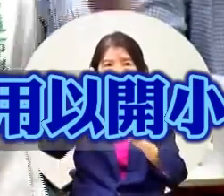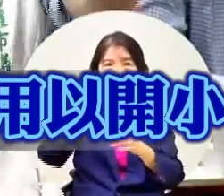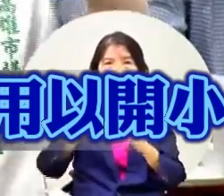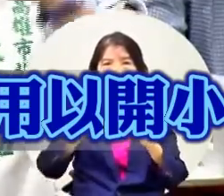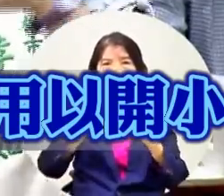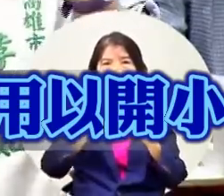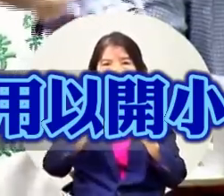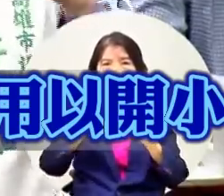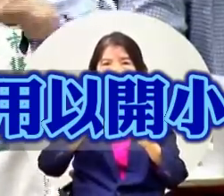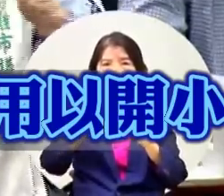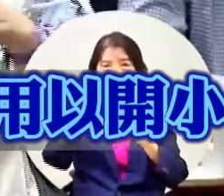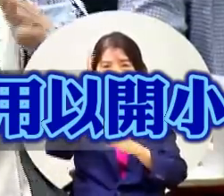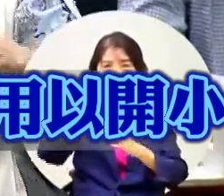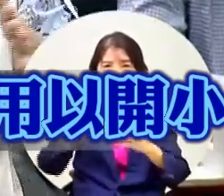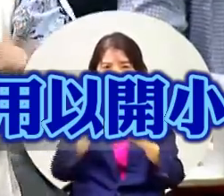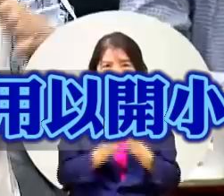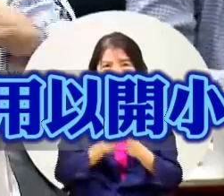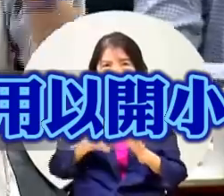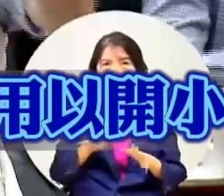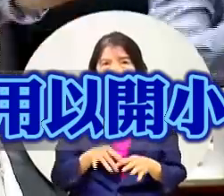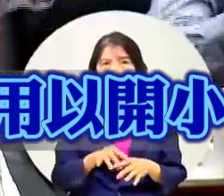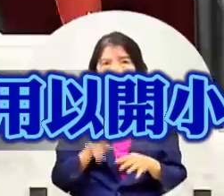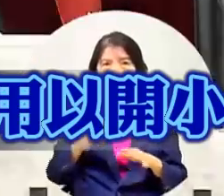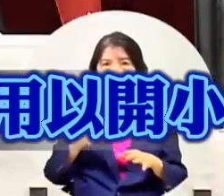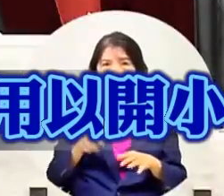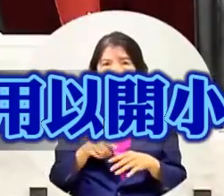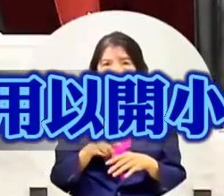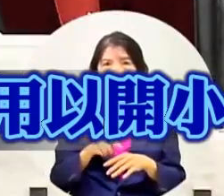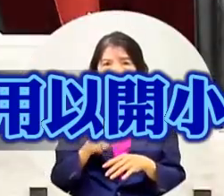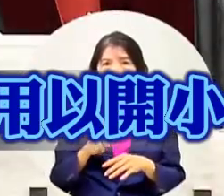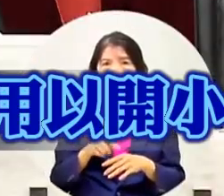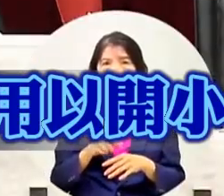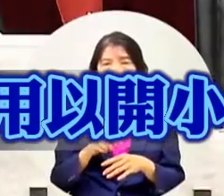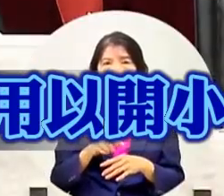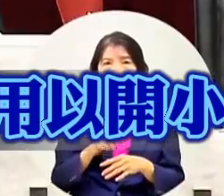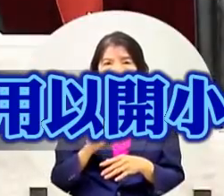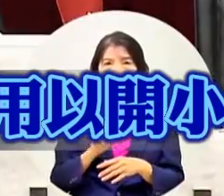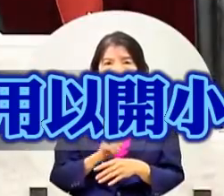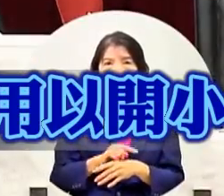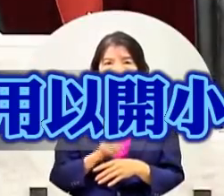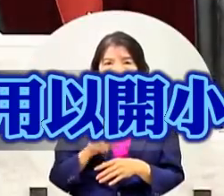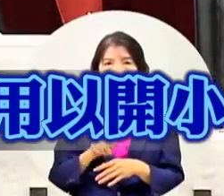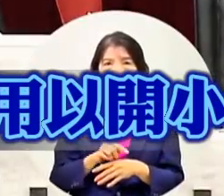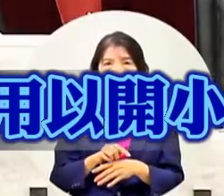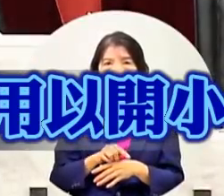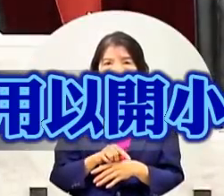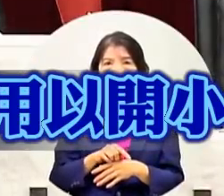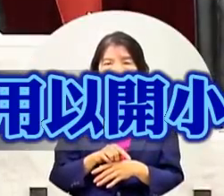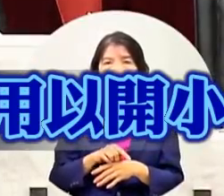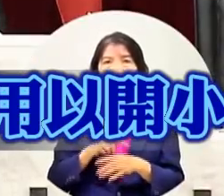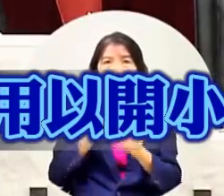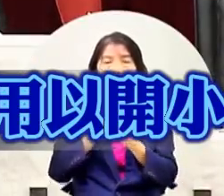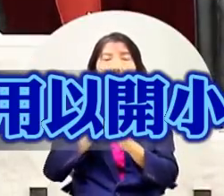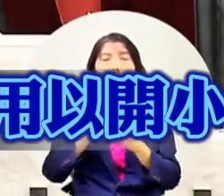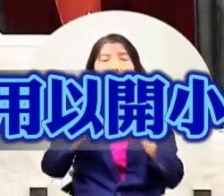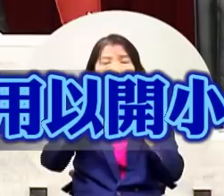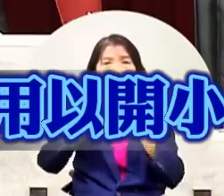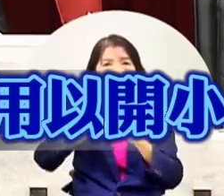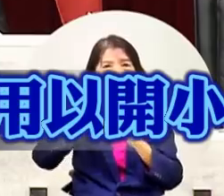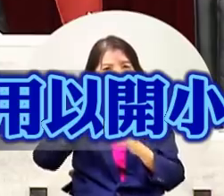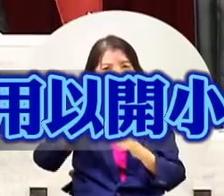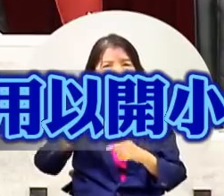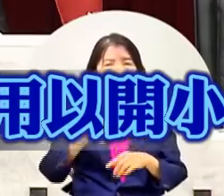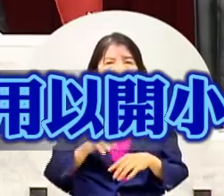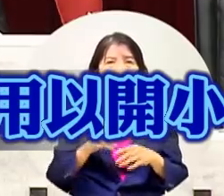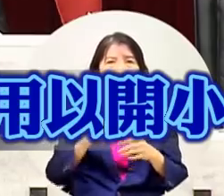队，想要了解所有东西。 这种拼集你要看吗？这是对的，是你们 在民主社会，我们有发言的权利。这